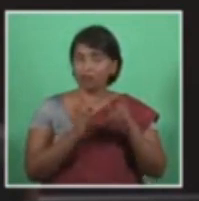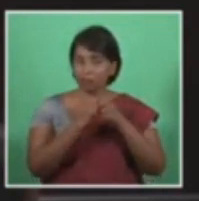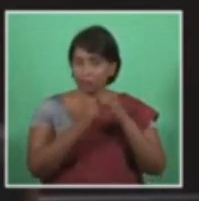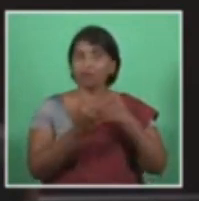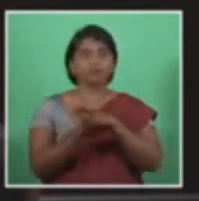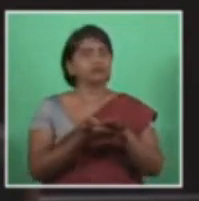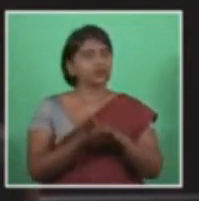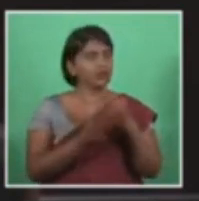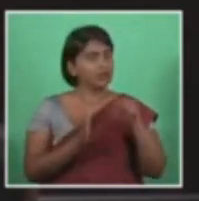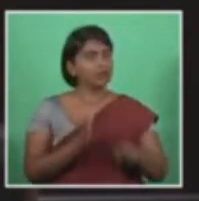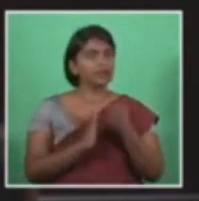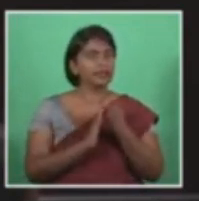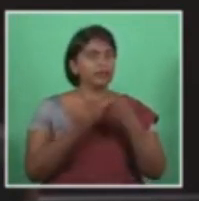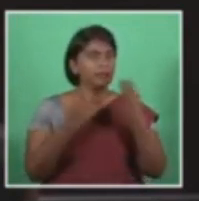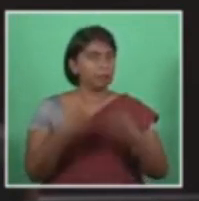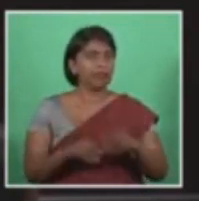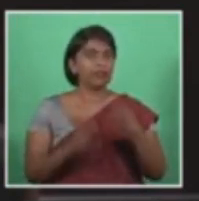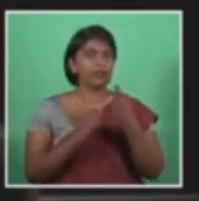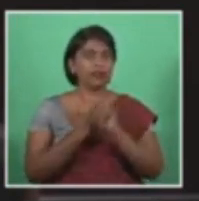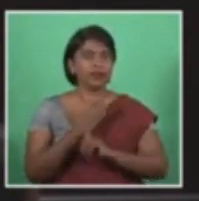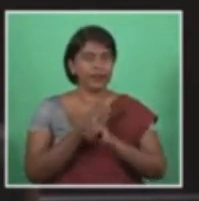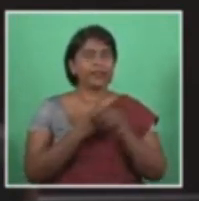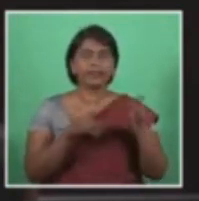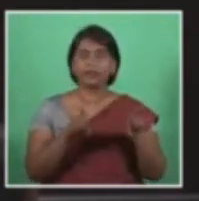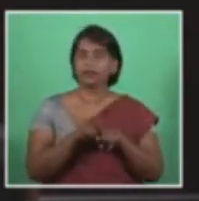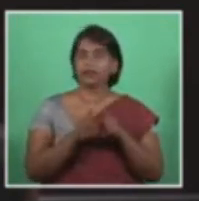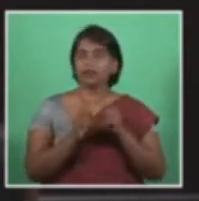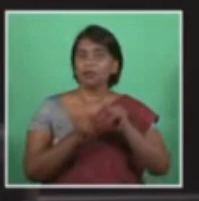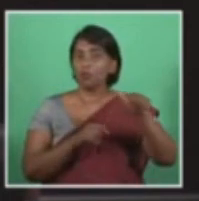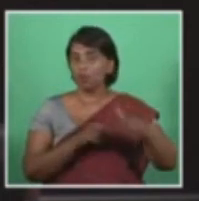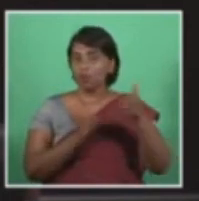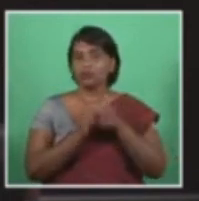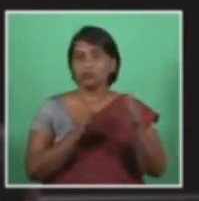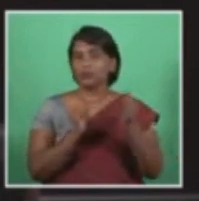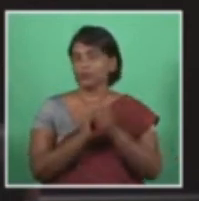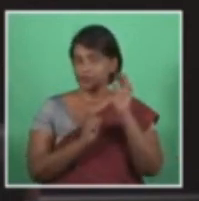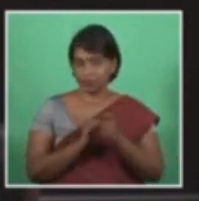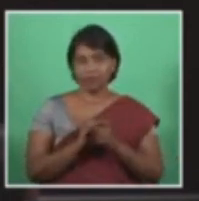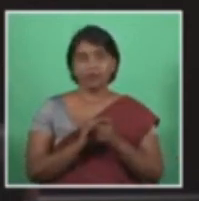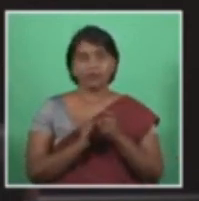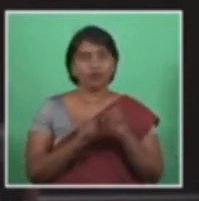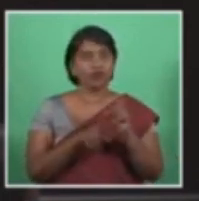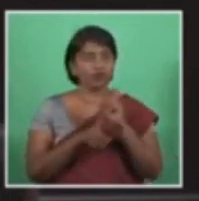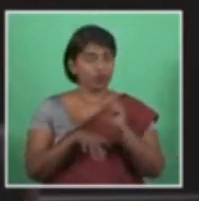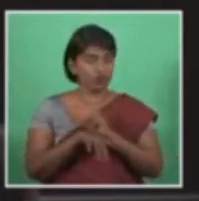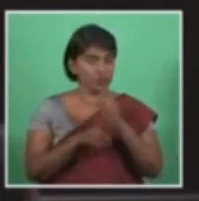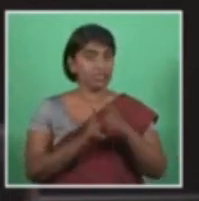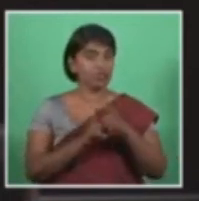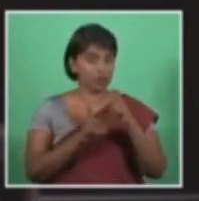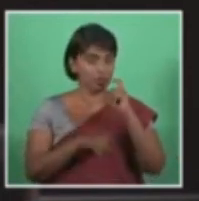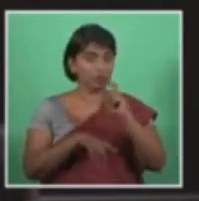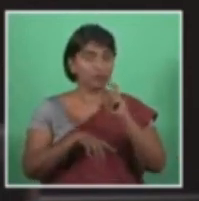labena. Adata regulasiyakin tamai me rehabilitation punruthapana kirime karyanshaya pihitala tiyenne. Commissar General